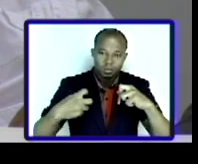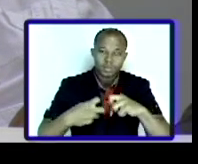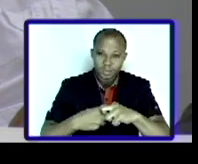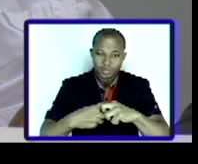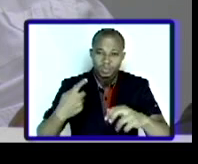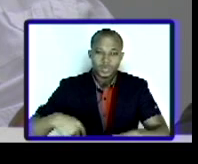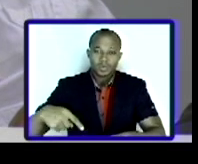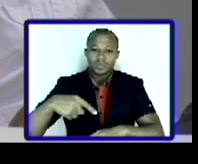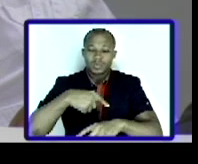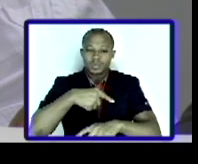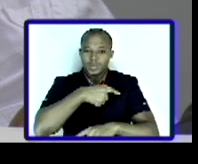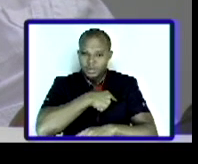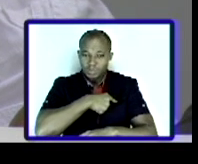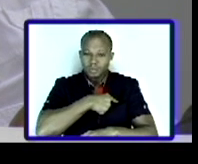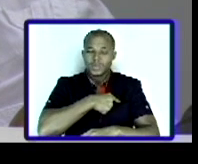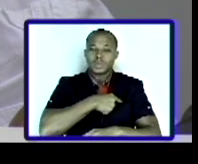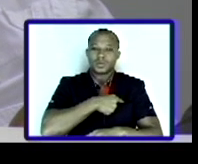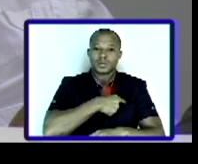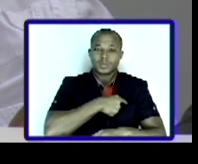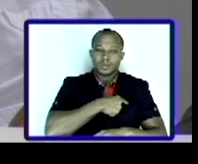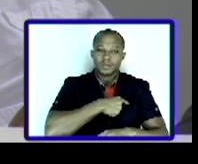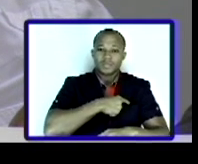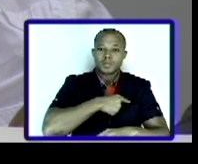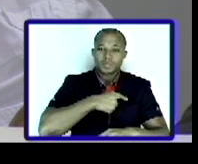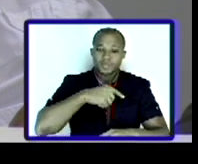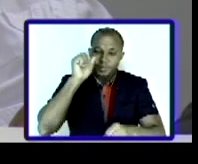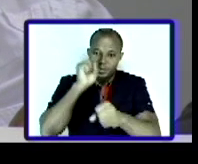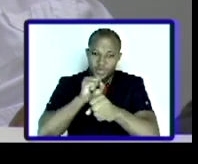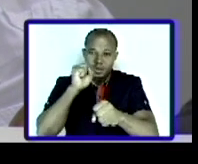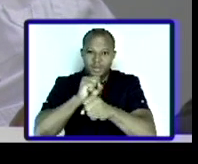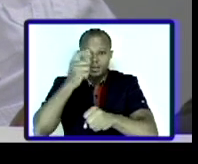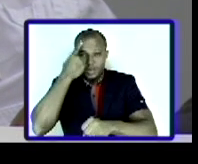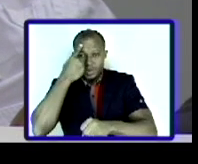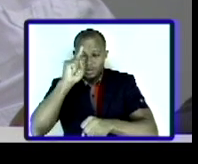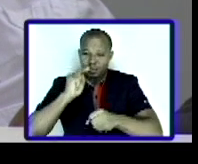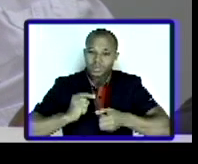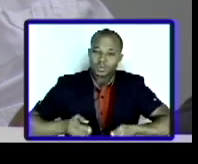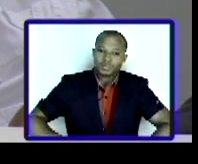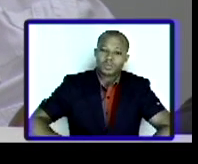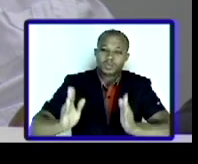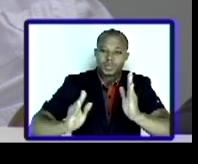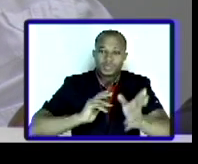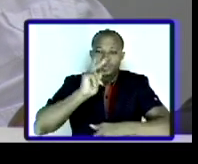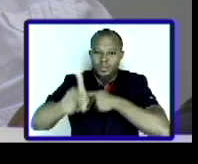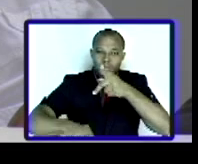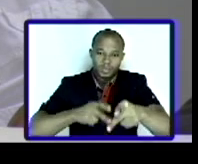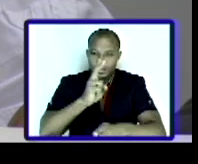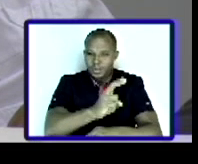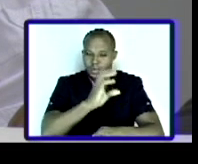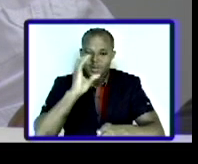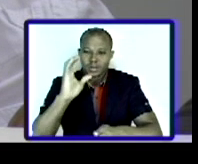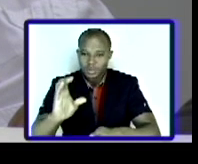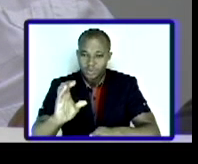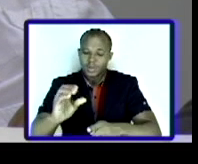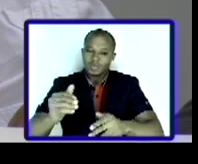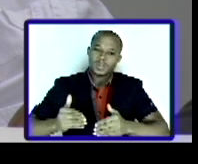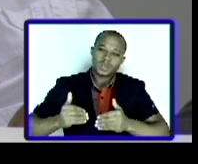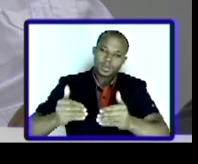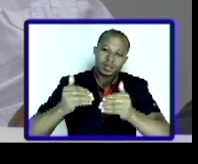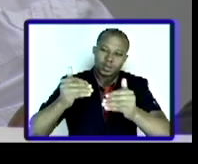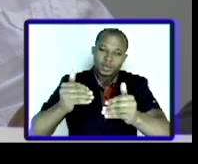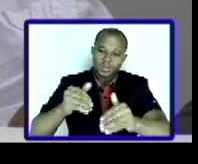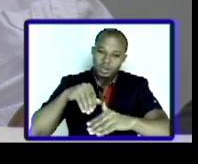de l'altérité pour repenser ici l'ensemble des rapports aux autres qui sont fondamentaux dans la